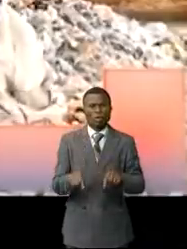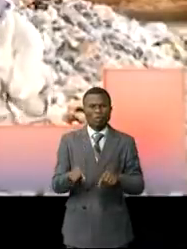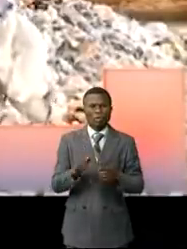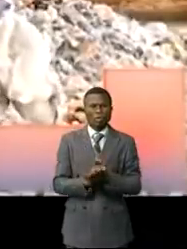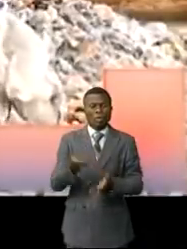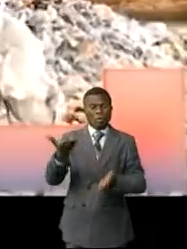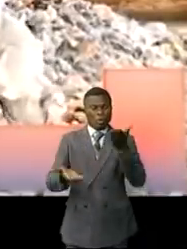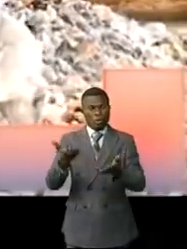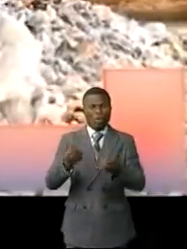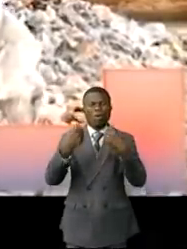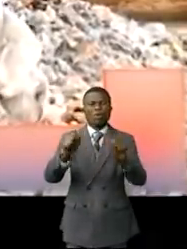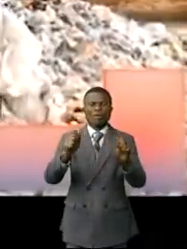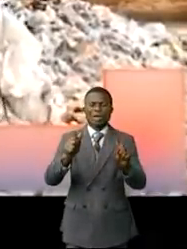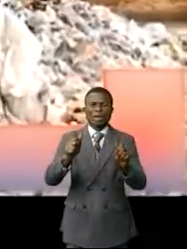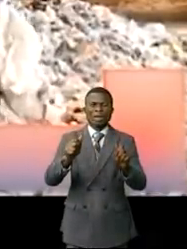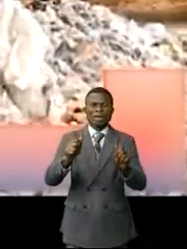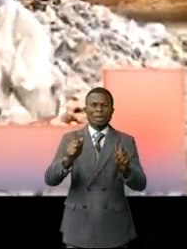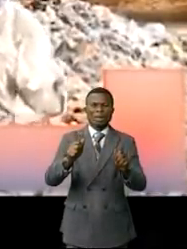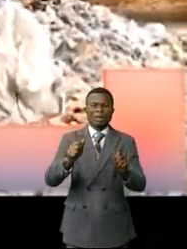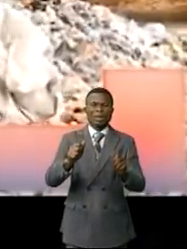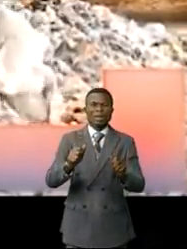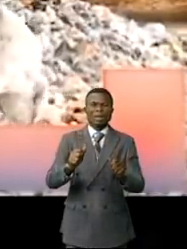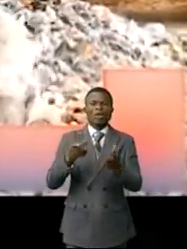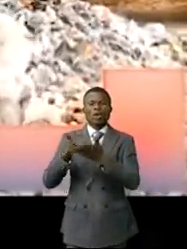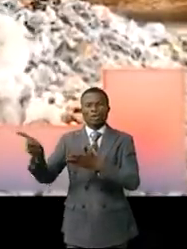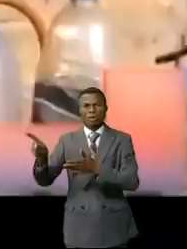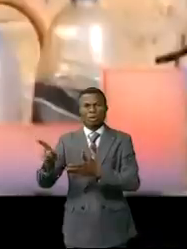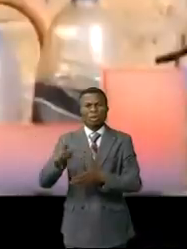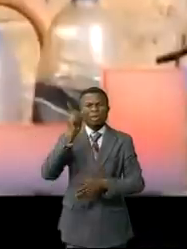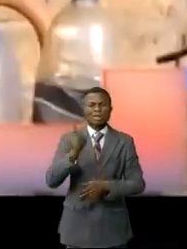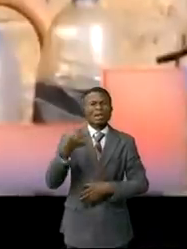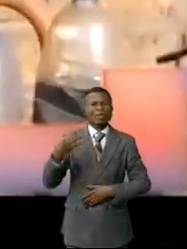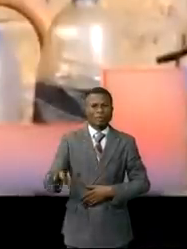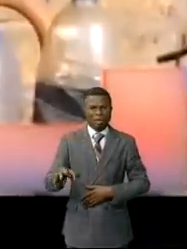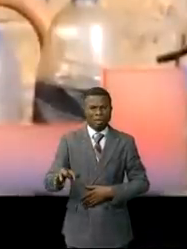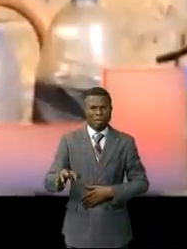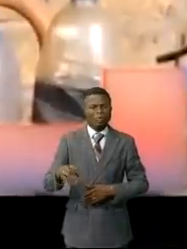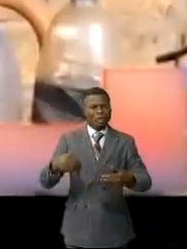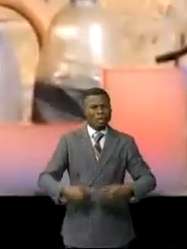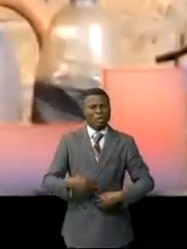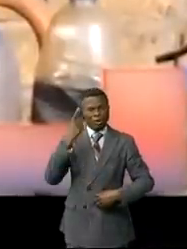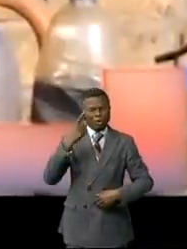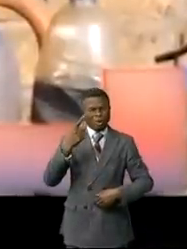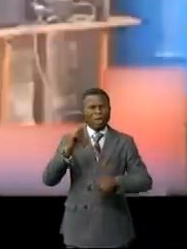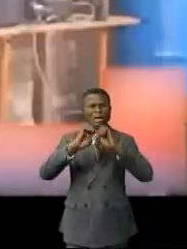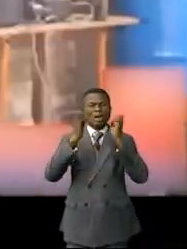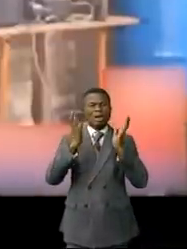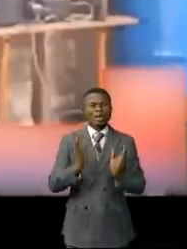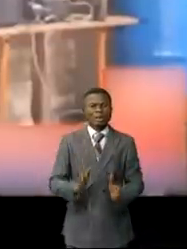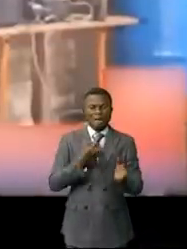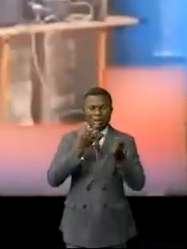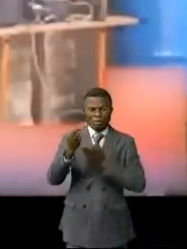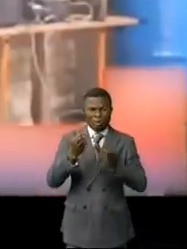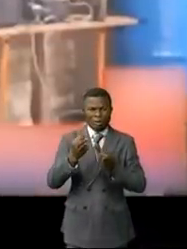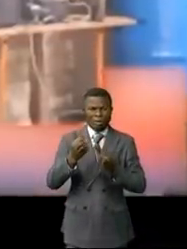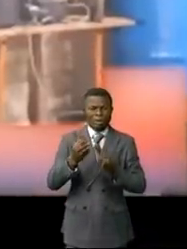kilos, on les vend, on l'achète plutôt à 100 francs. L'un de ces jeunes entrepreneurs explique ici